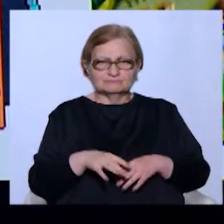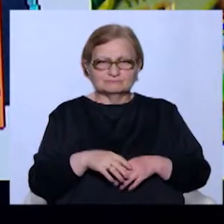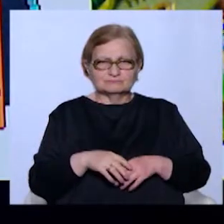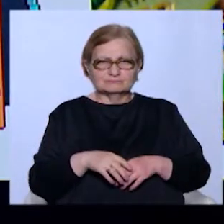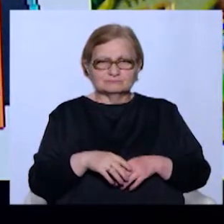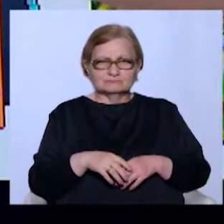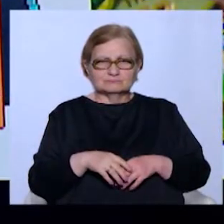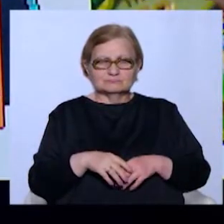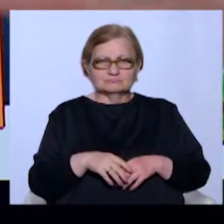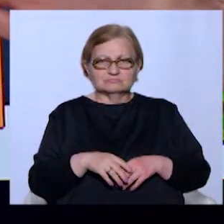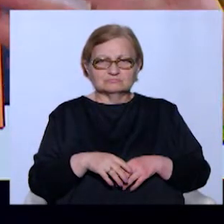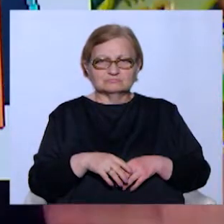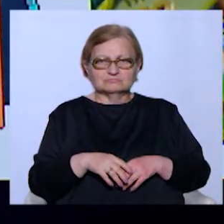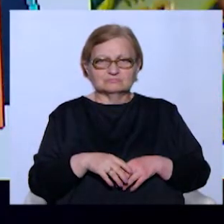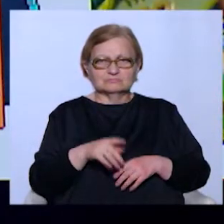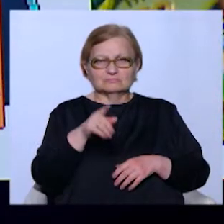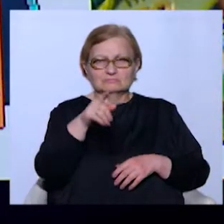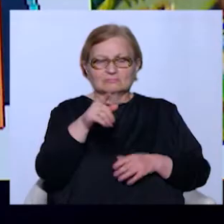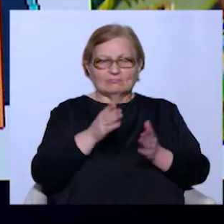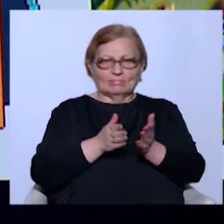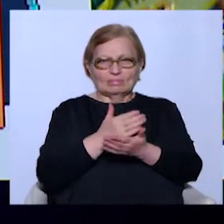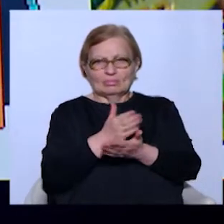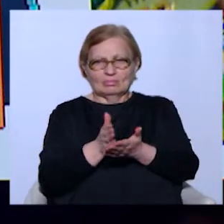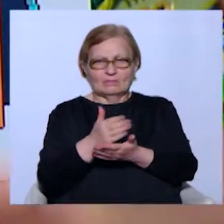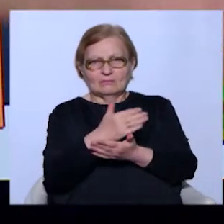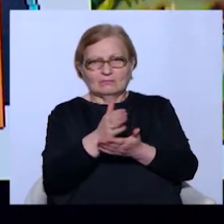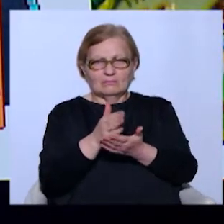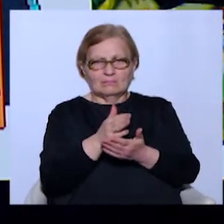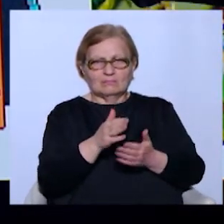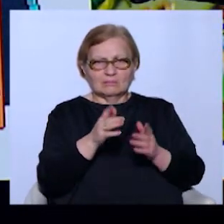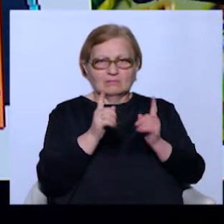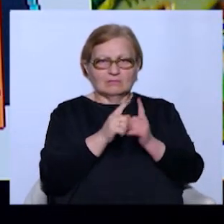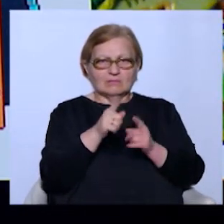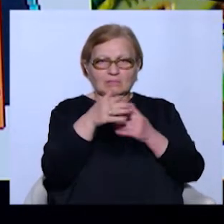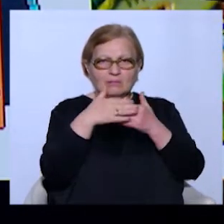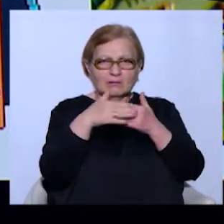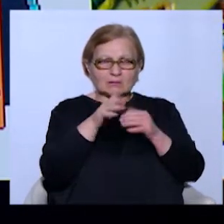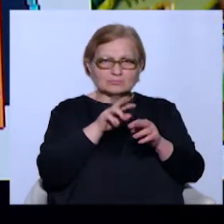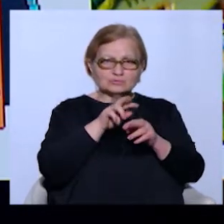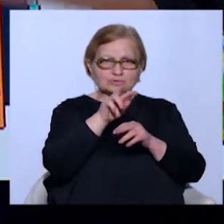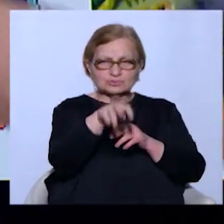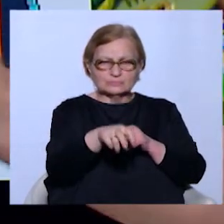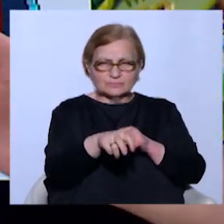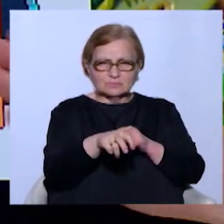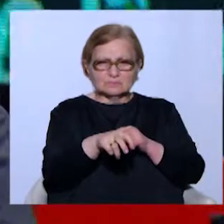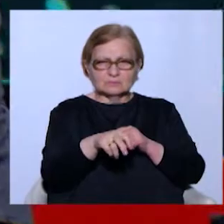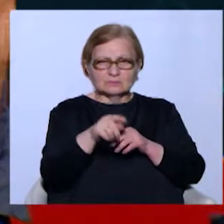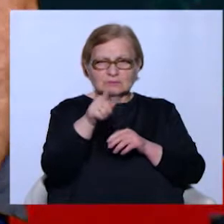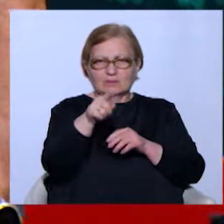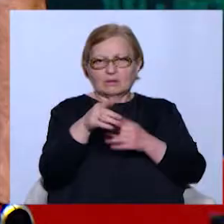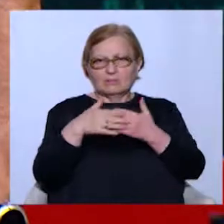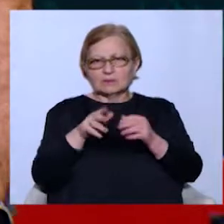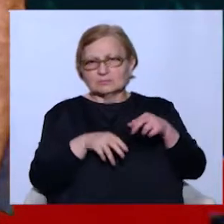წინ აი ასეთი ლაბირინთი შეხვდა. ამ კარში უნდა შევიდეს და ამ